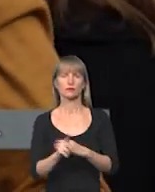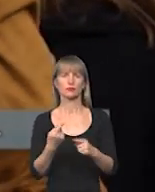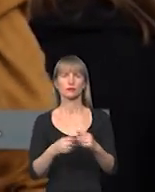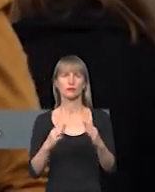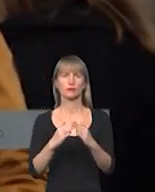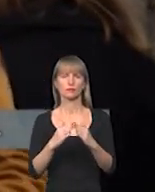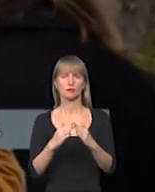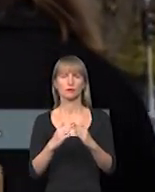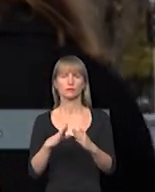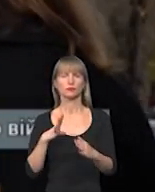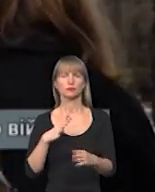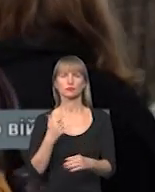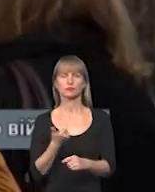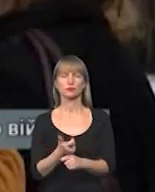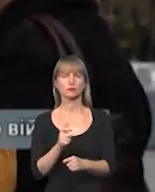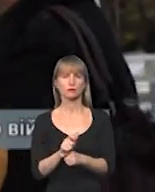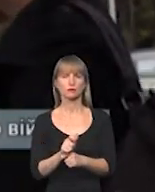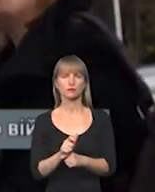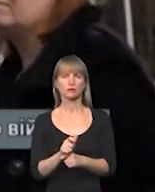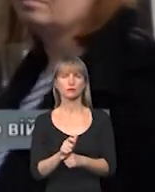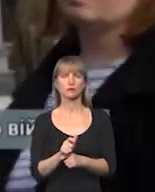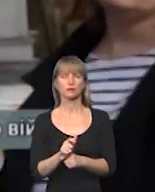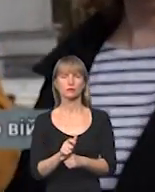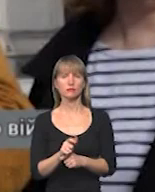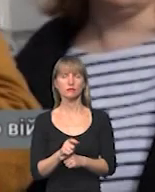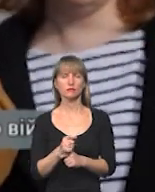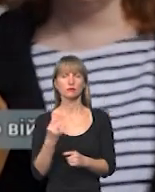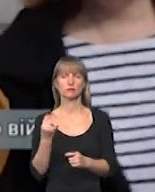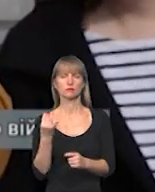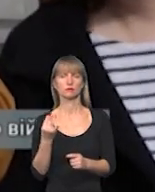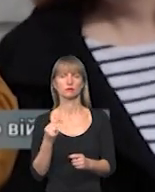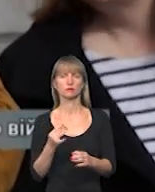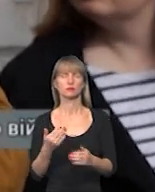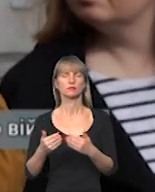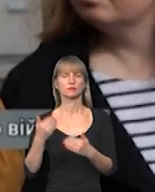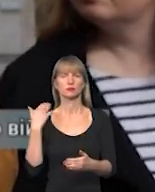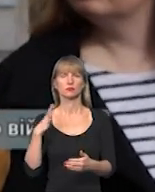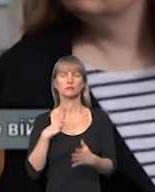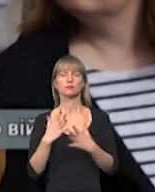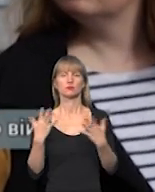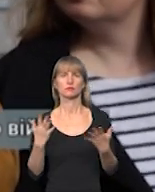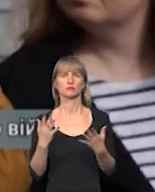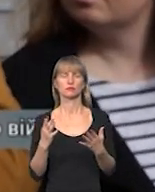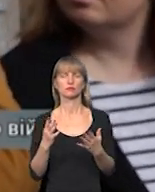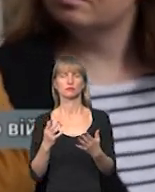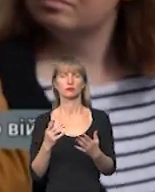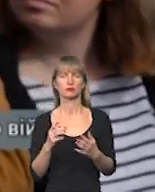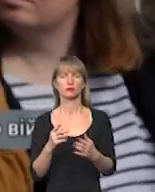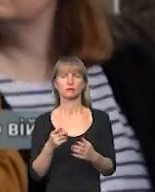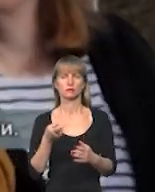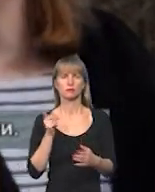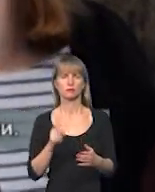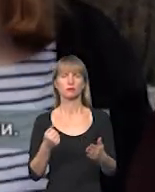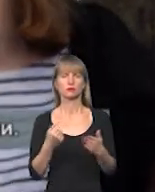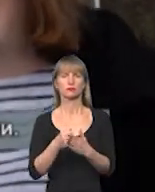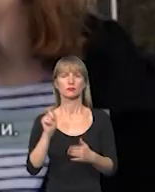ну, очень авангардное. Вот мне лично больше нравилось, вернее, оно было более оригинальным, здание, которое здесь стояло до